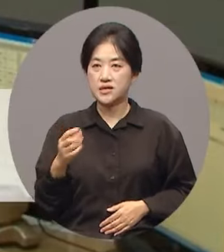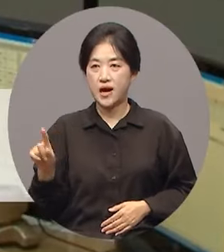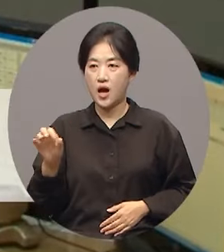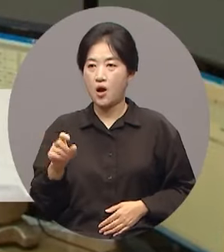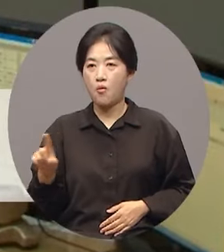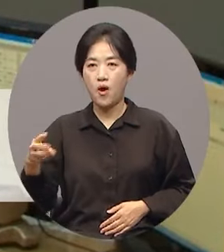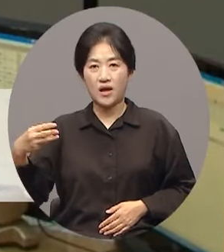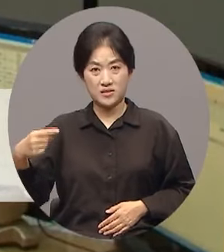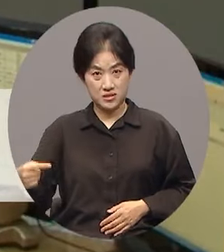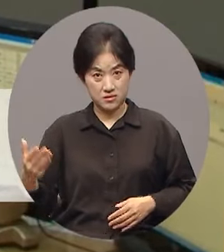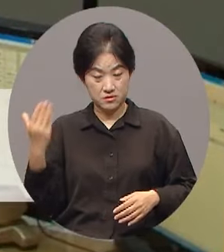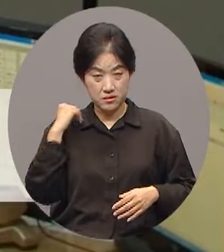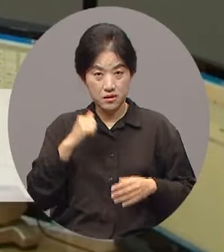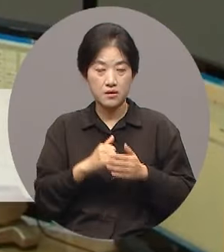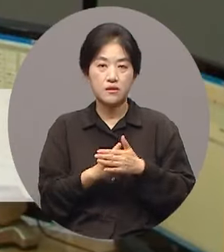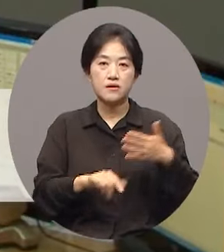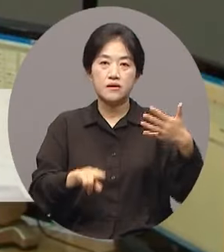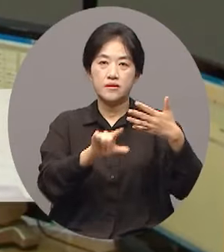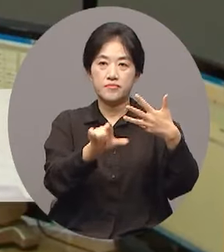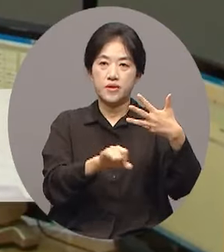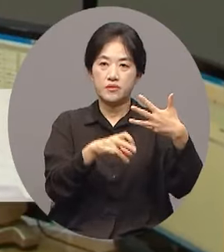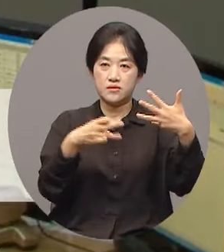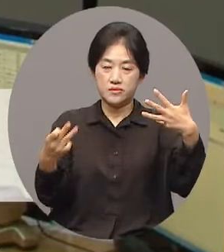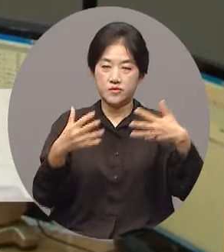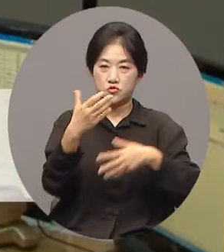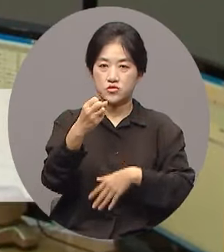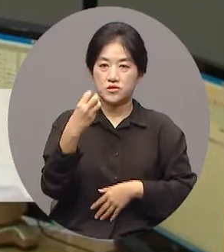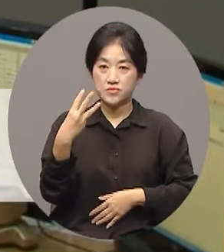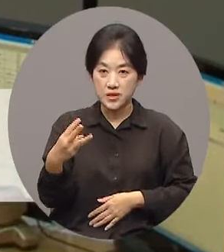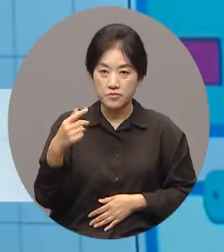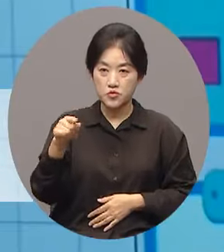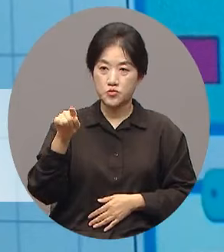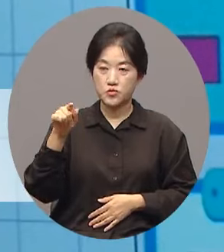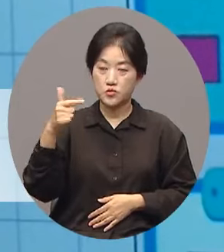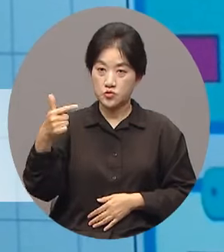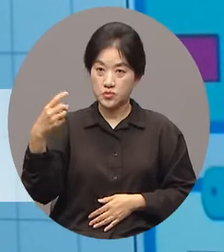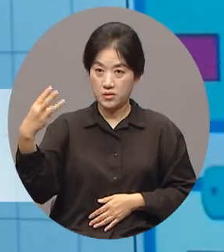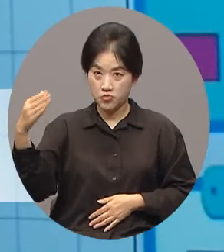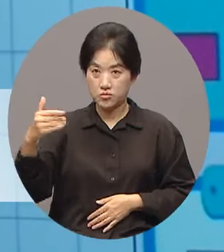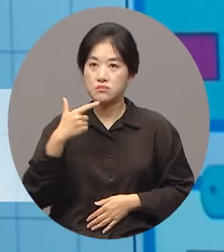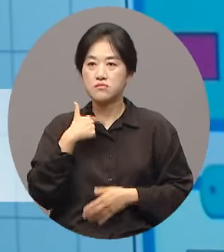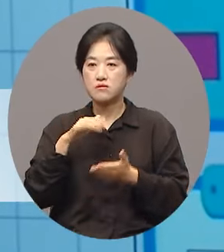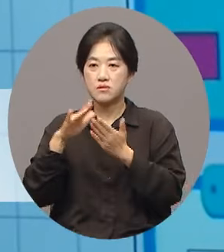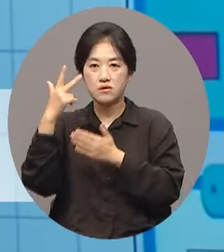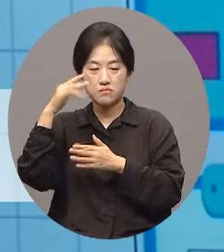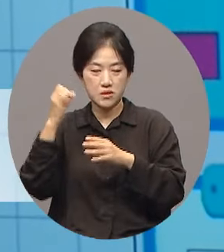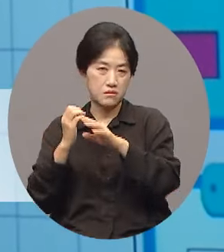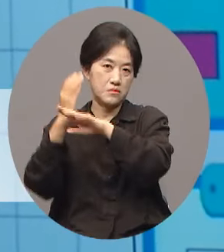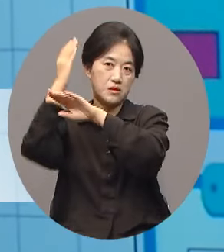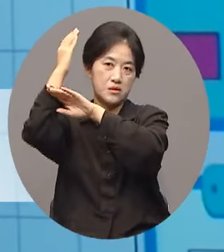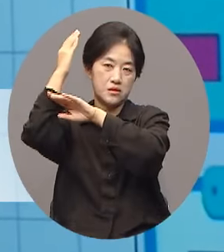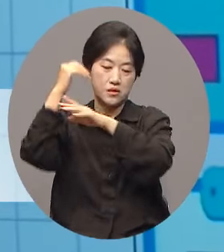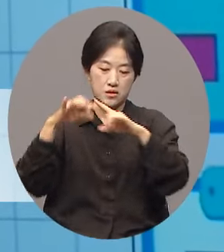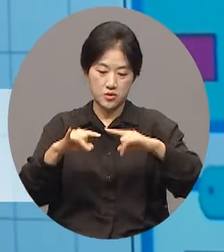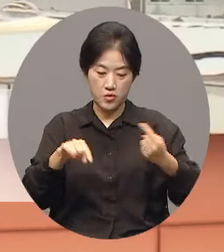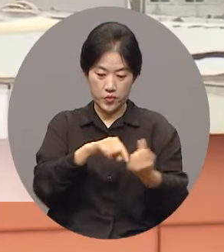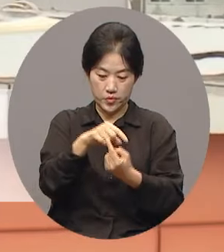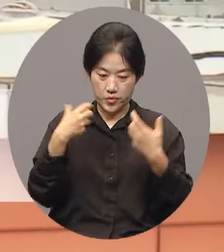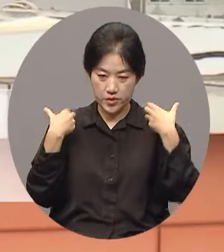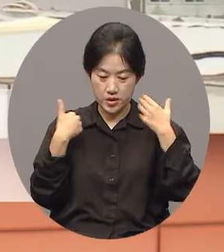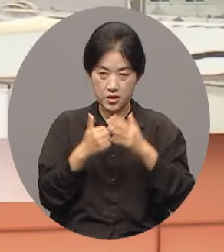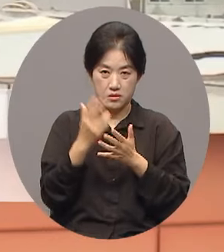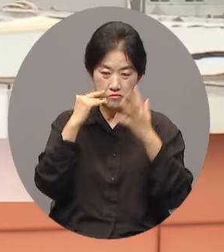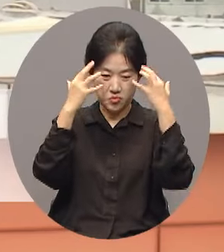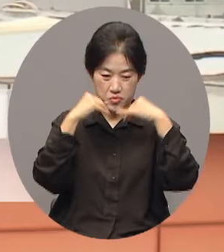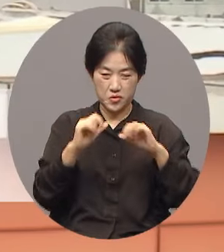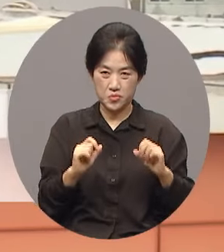기록해 지난 13일 94.639기가와트 기록을 일주일 만에 갈아치웠습니다. 전력거래소는 폭염을